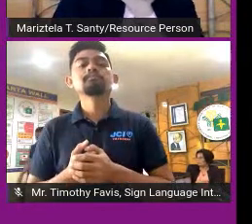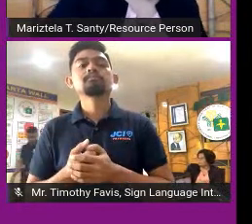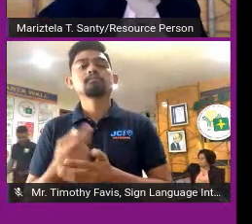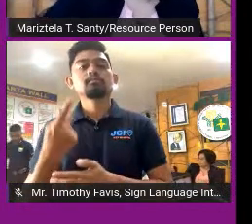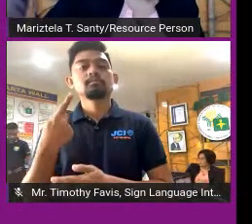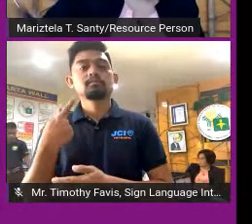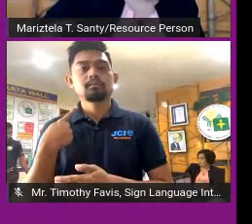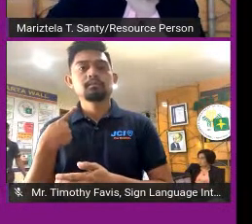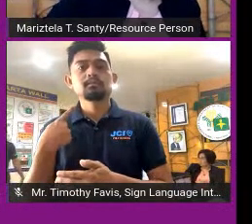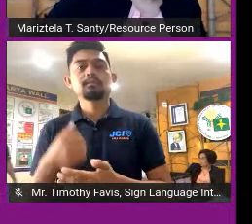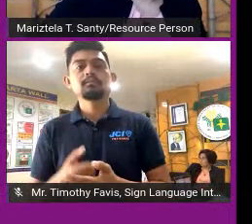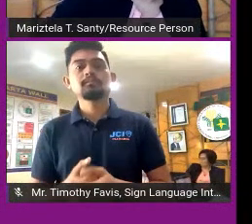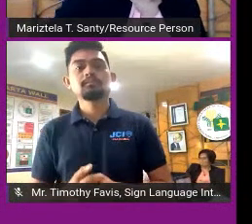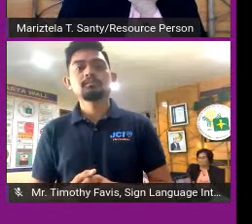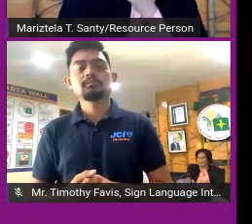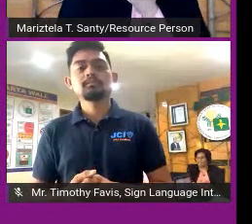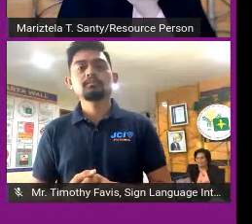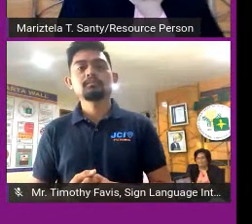ng